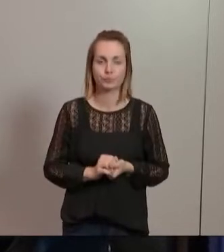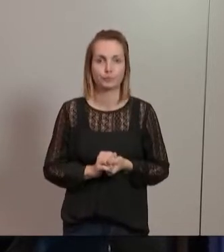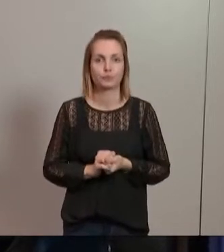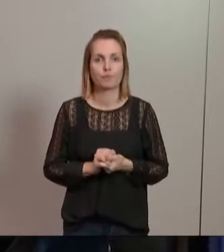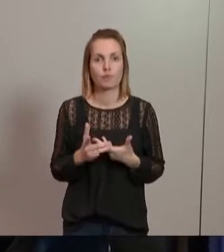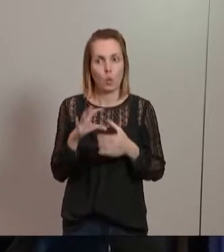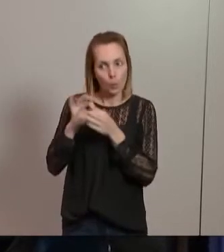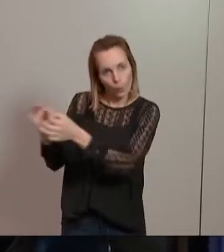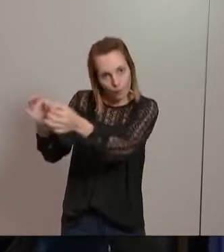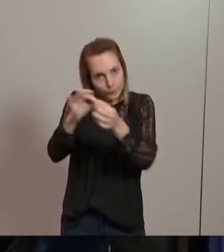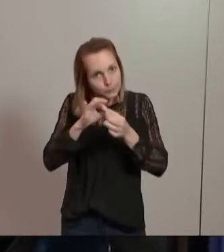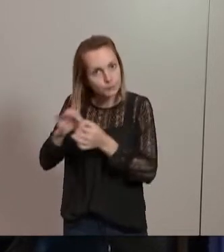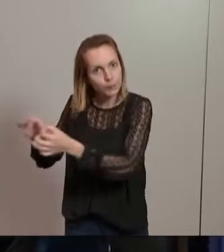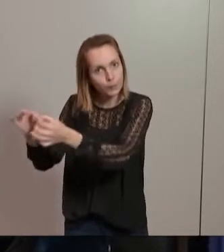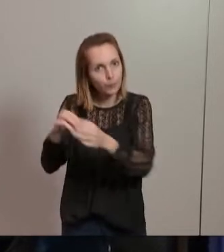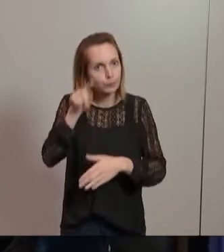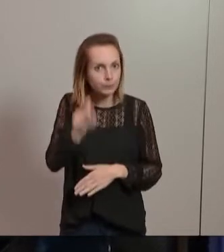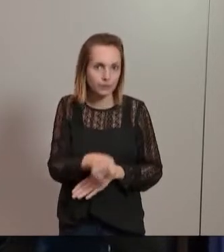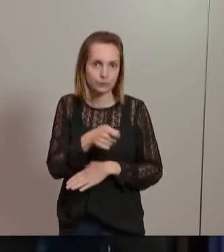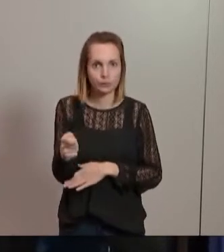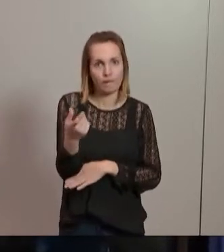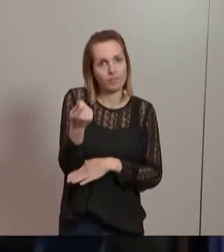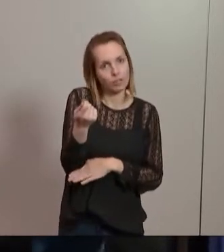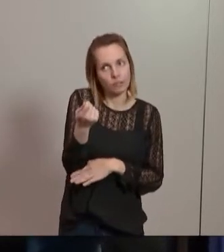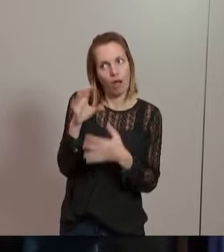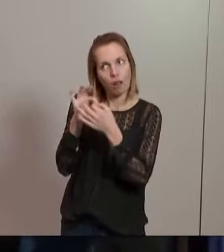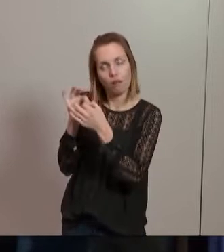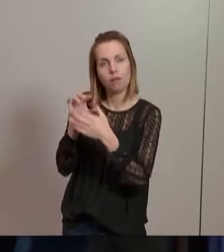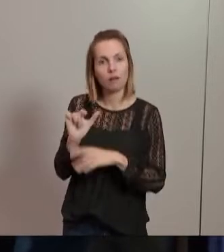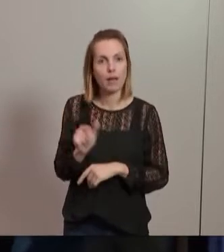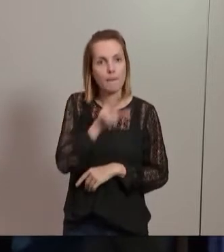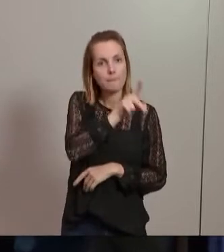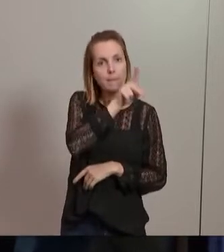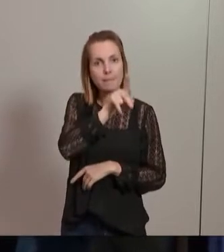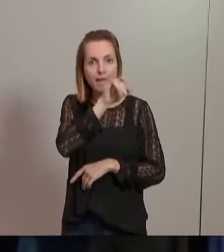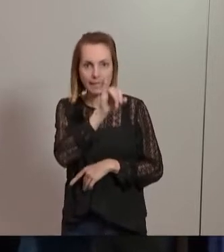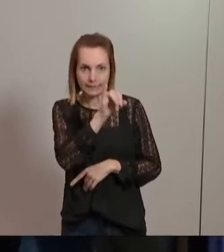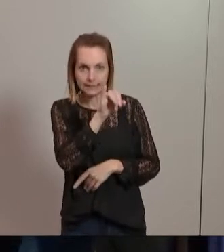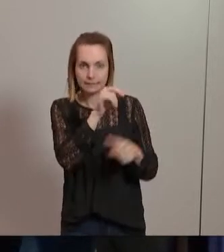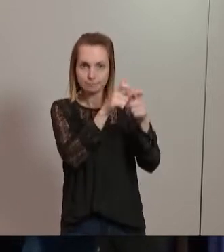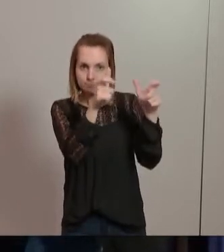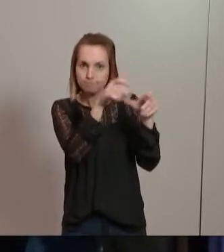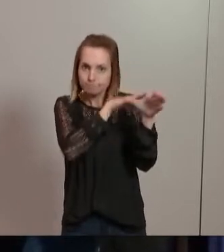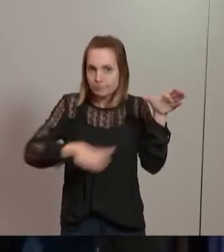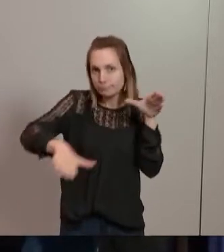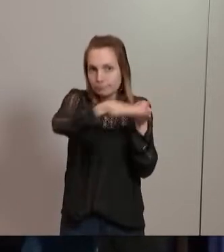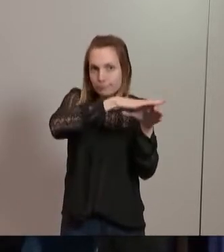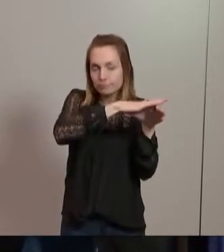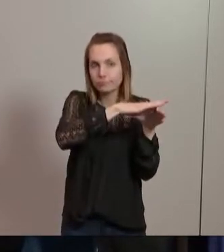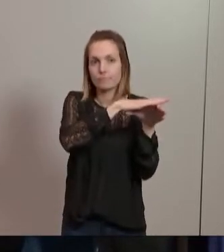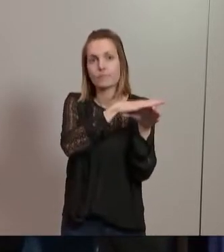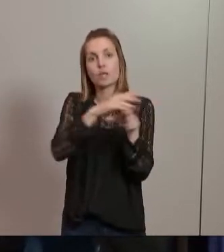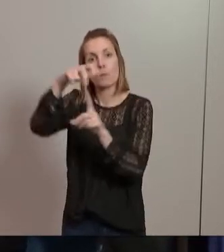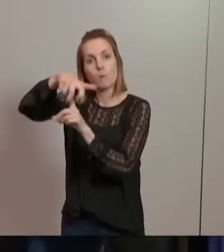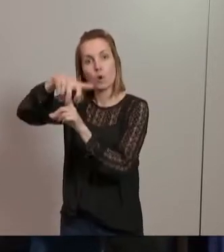Nos relations sont bien évidemment aussi financières. La PPI, territorialisée, nous permet, avec le concours du